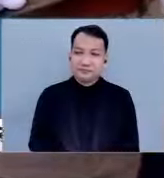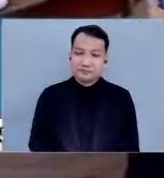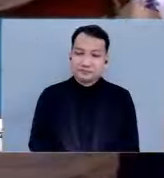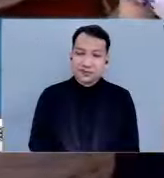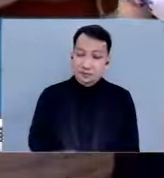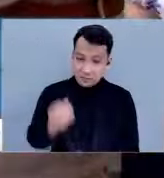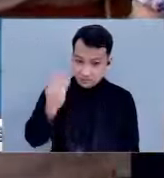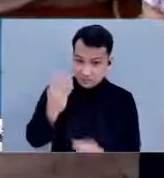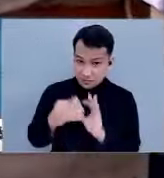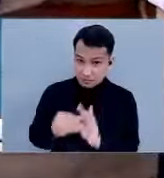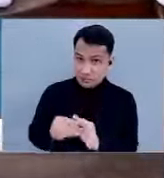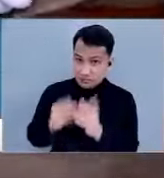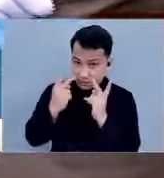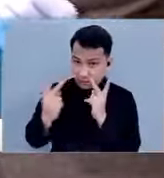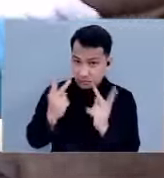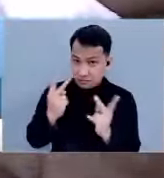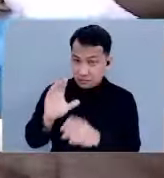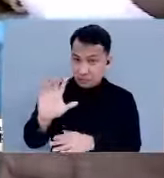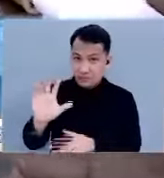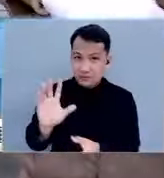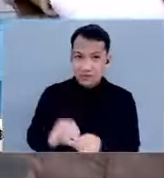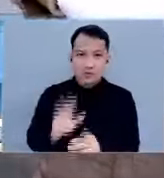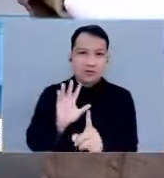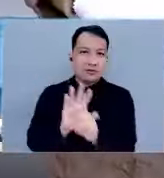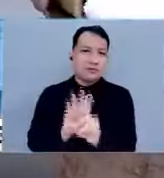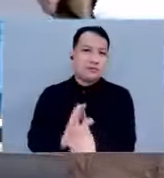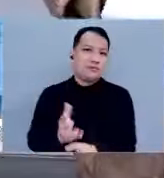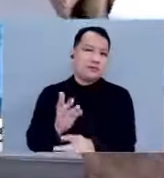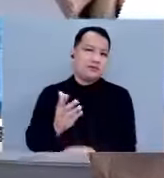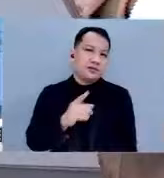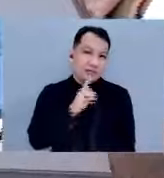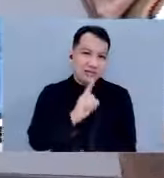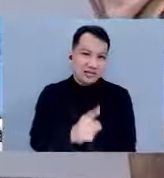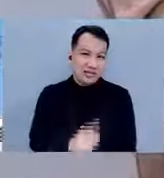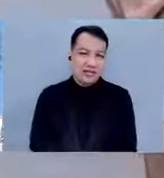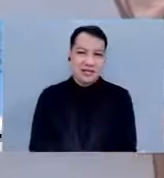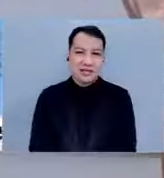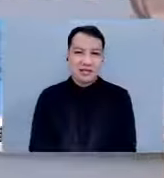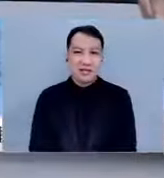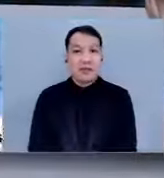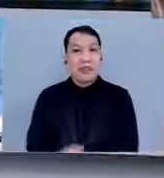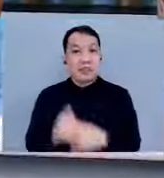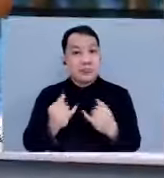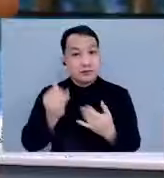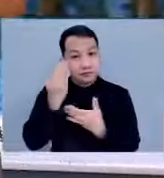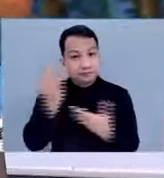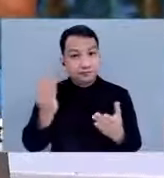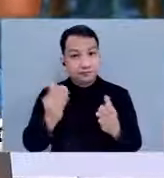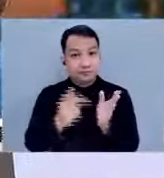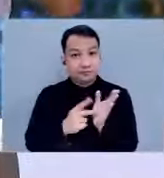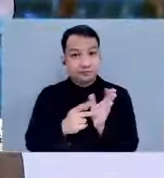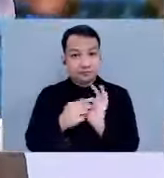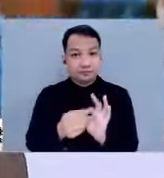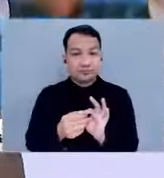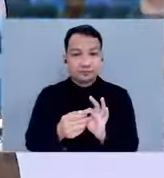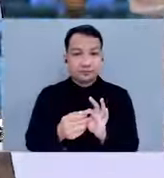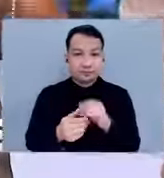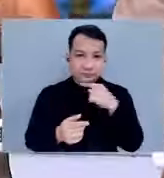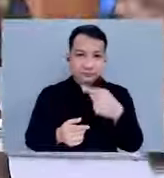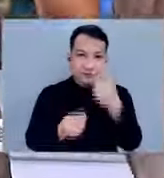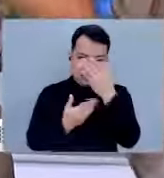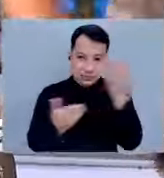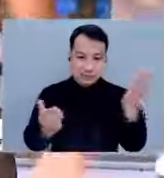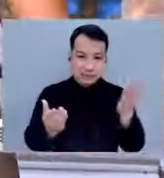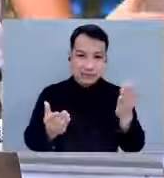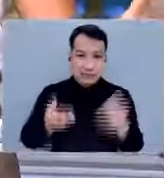ang views at ang kanilang mga fans Promise yan Naku o pa makipagkulitan at sayawan tayo sa Cavite